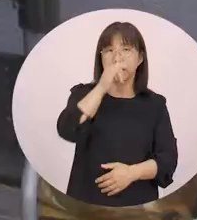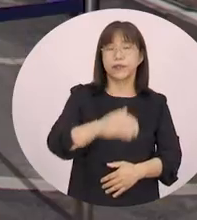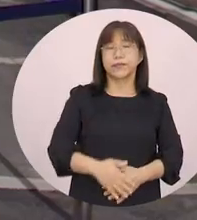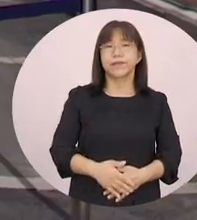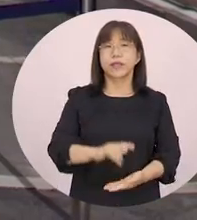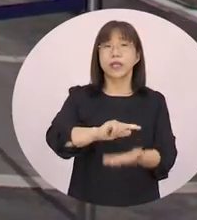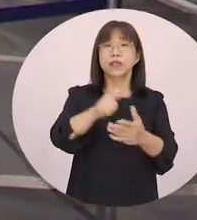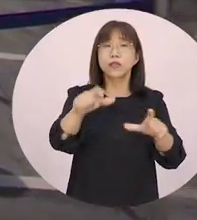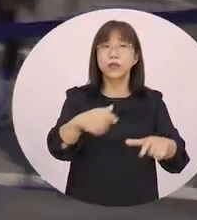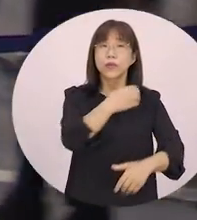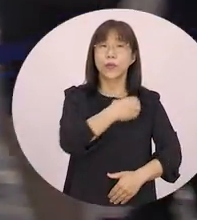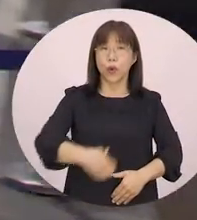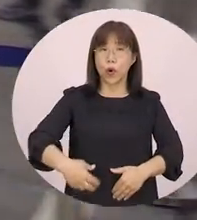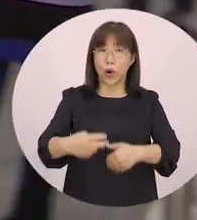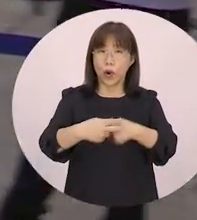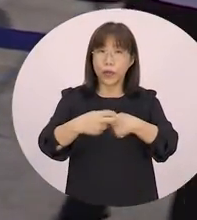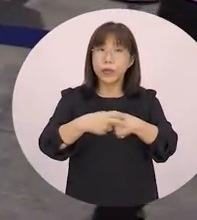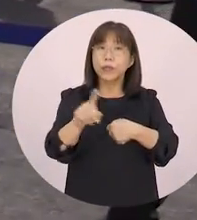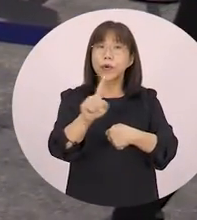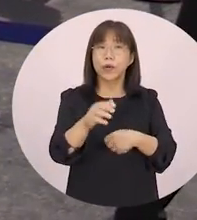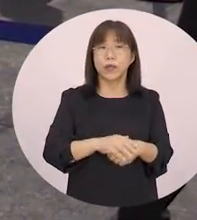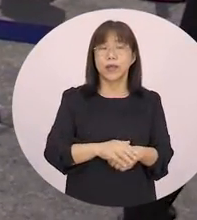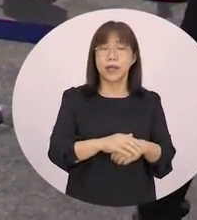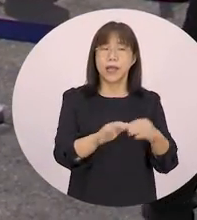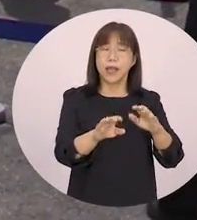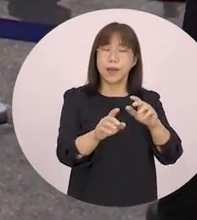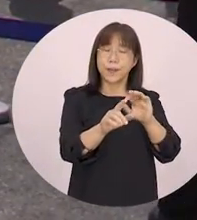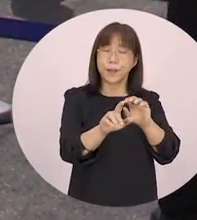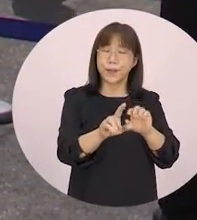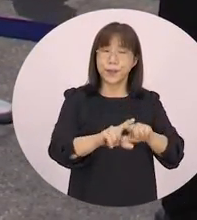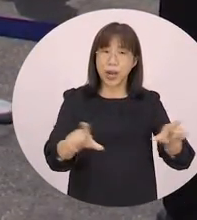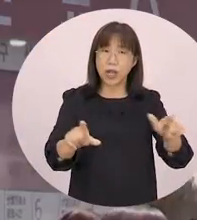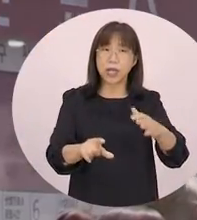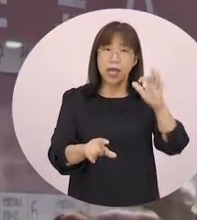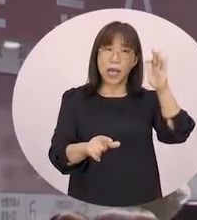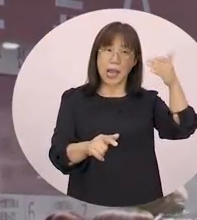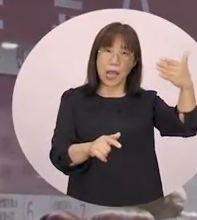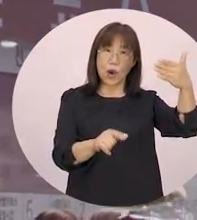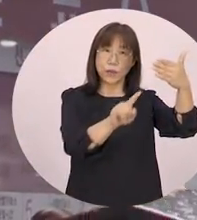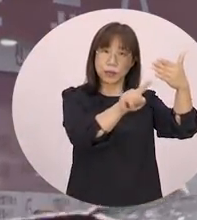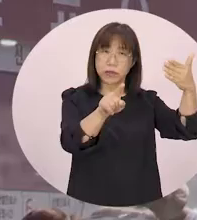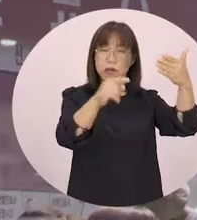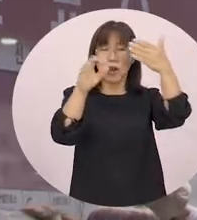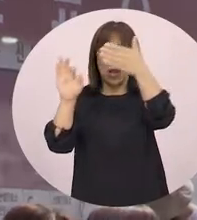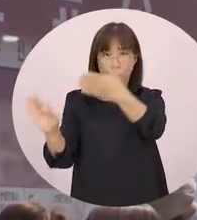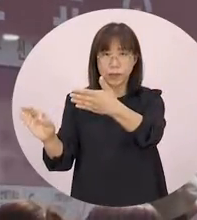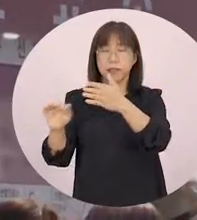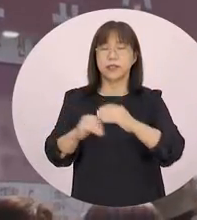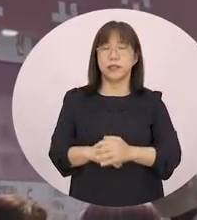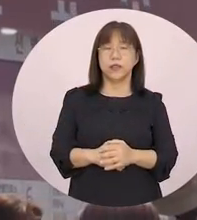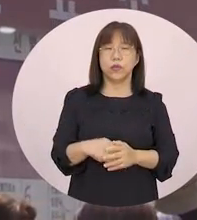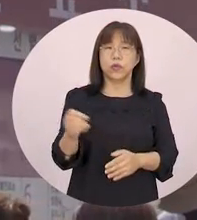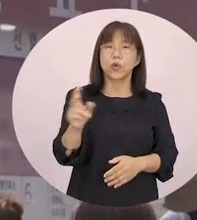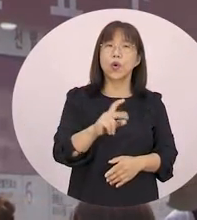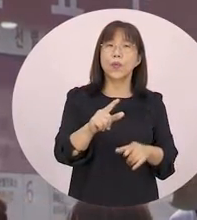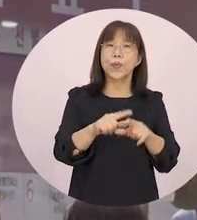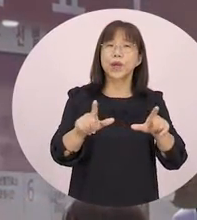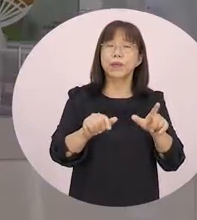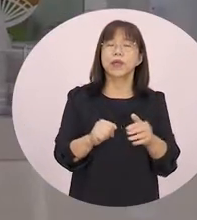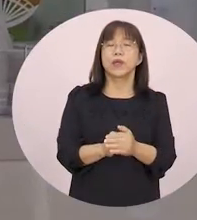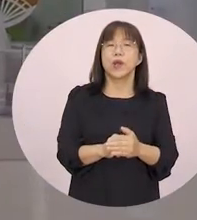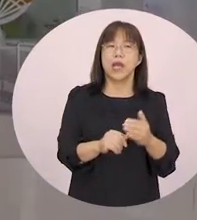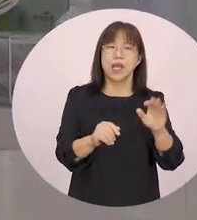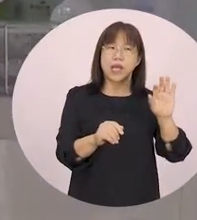있습니다. 강서구 보건소 선별진료소는 평일 오전 9시에서 밤 9시까지 주말과 공휴일은